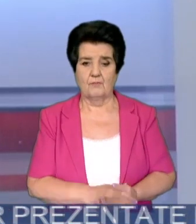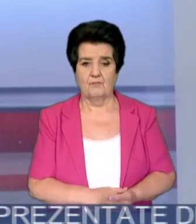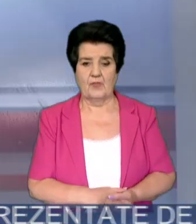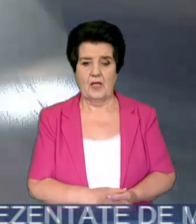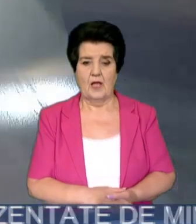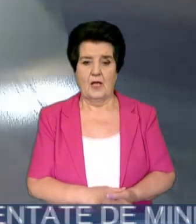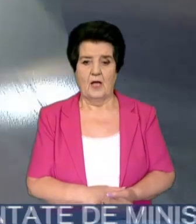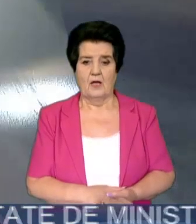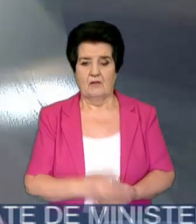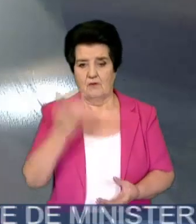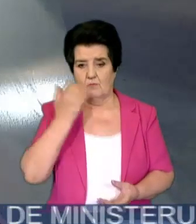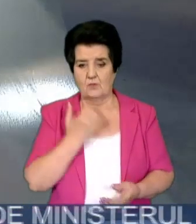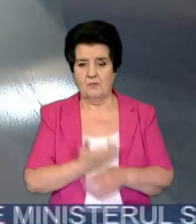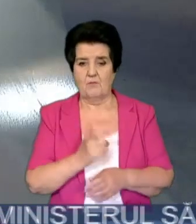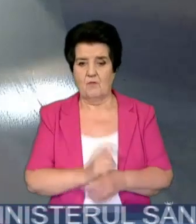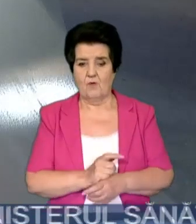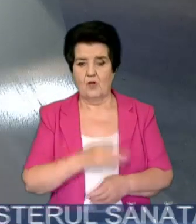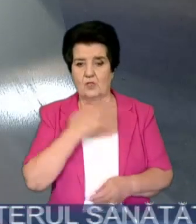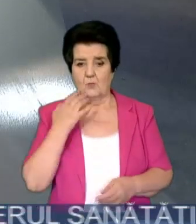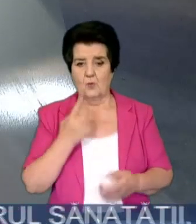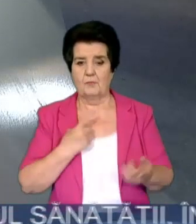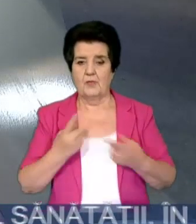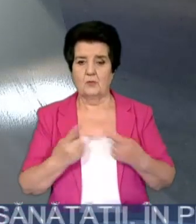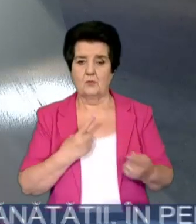este. Domnule Parlicov, vă mulțumesc foarte mult pentru această